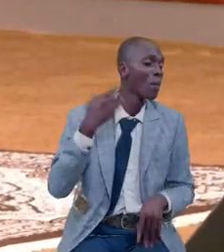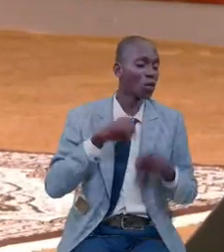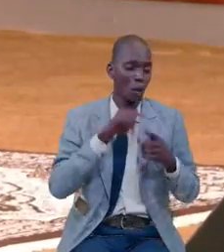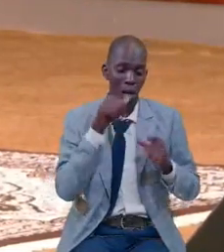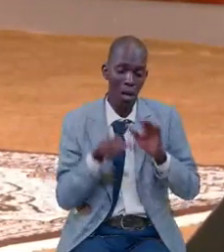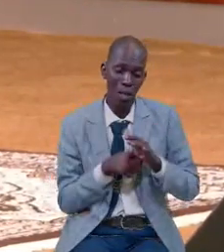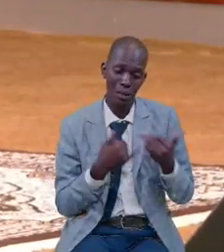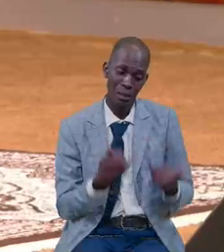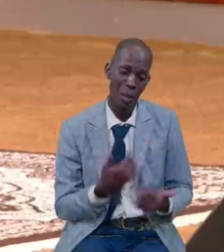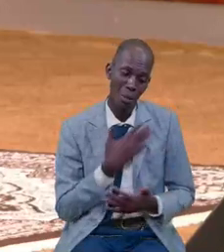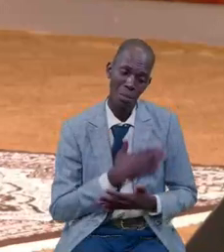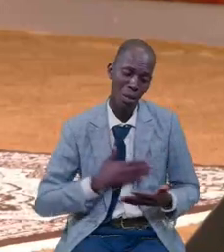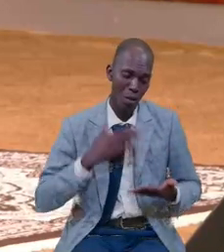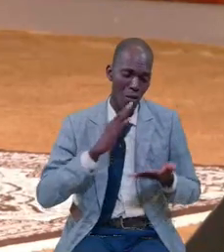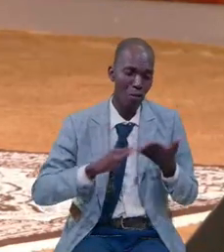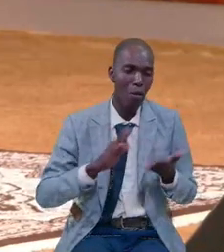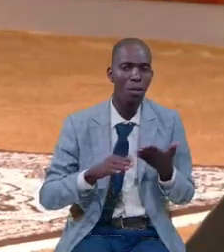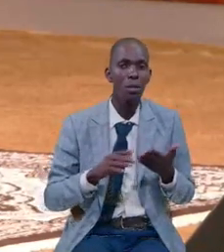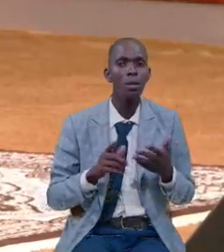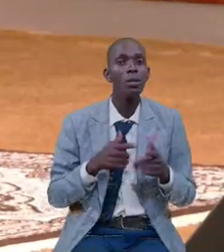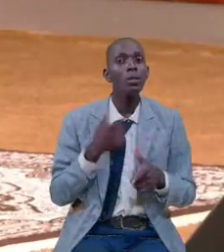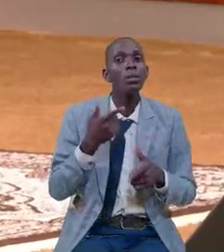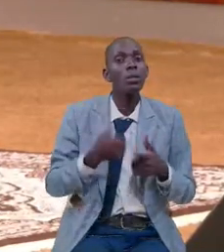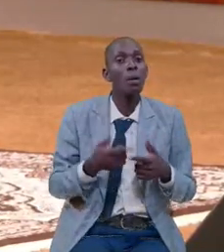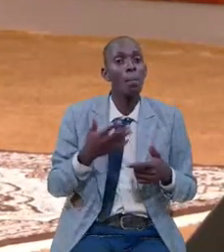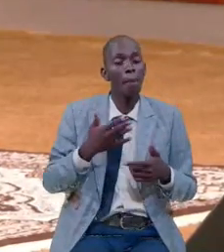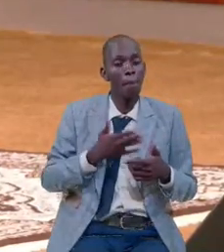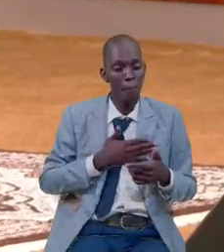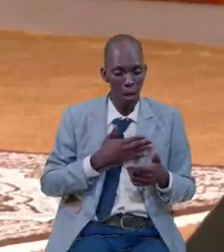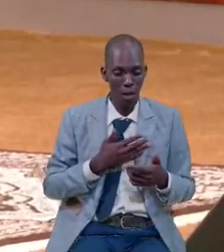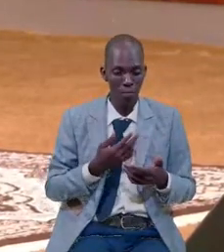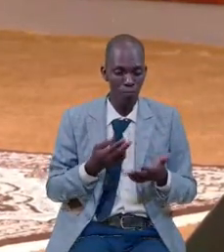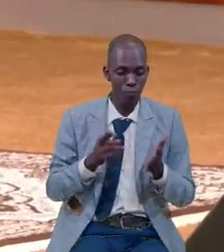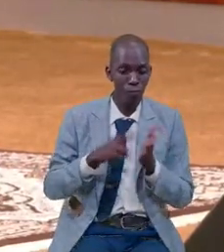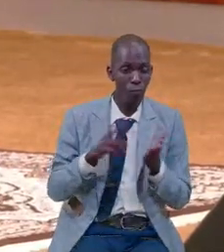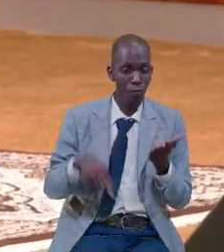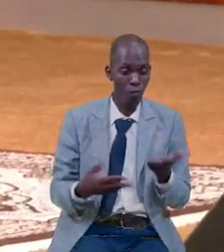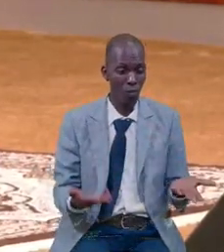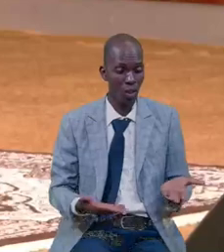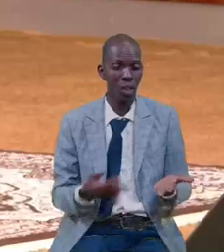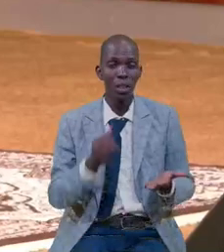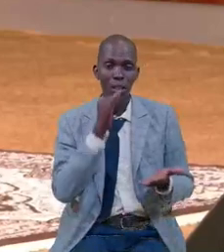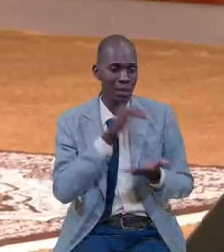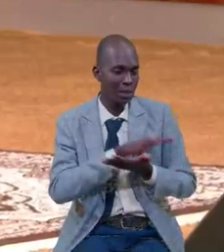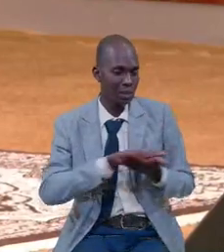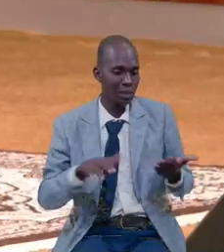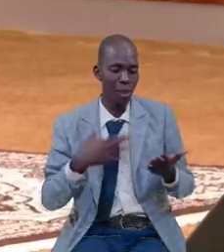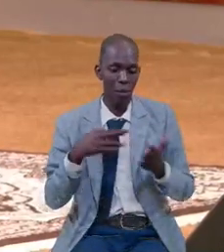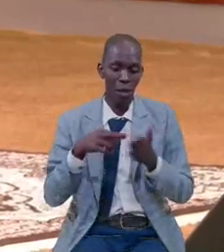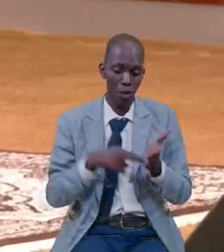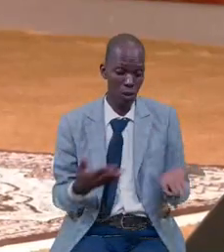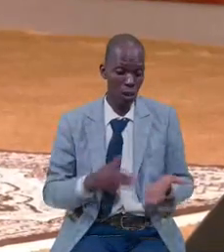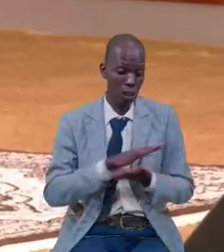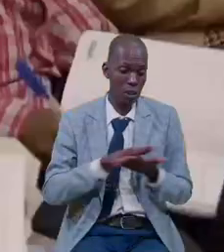Maintenant, s'il te plaît, pardonne-moi. Et mon rapport ici est rectifié là en